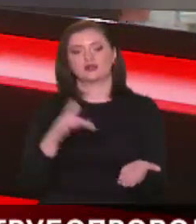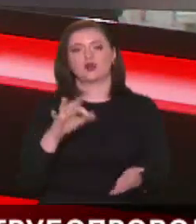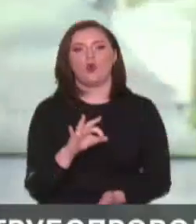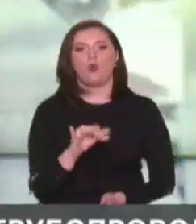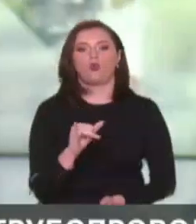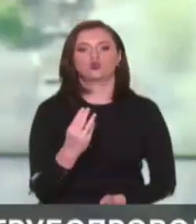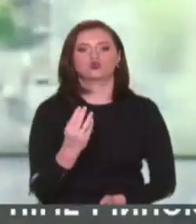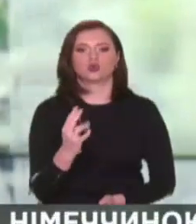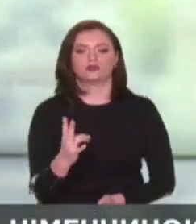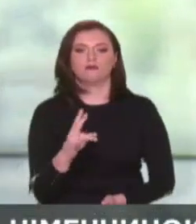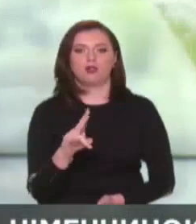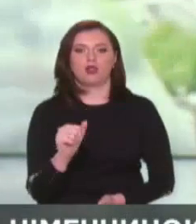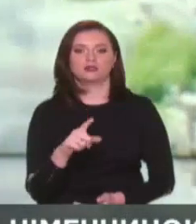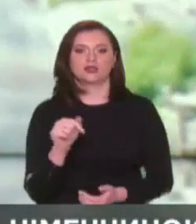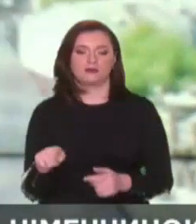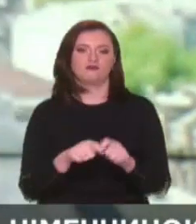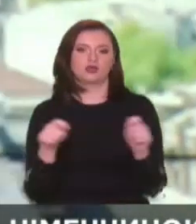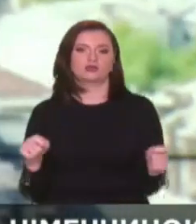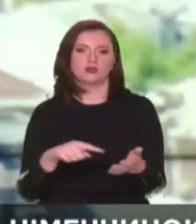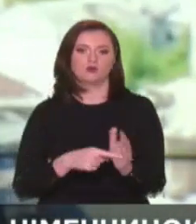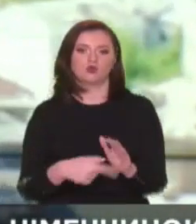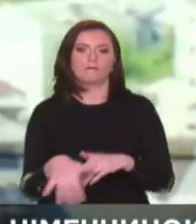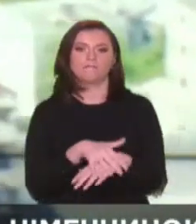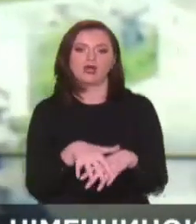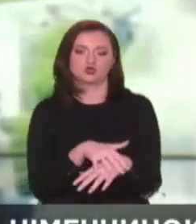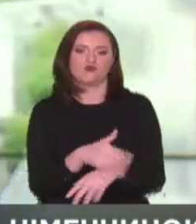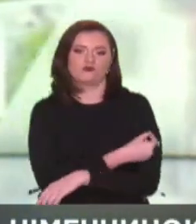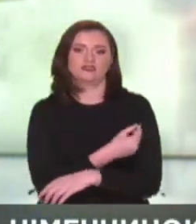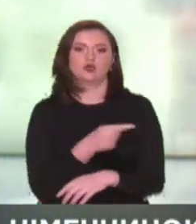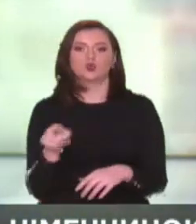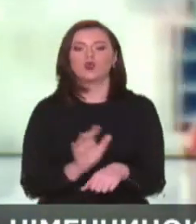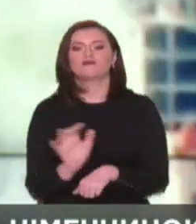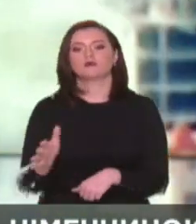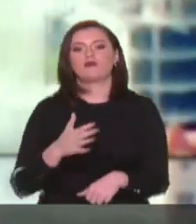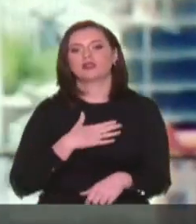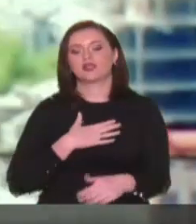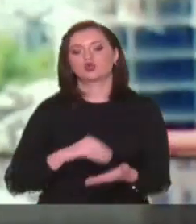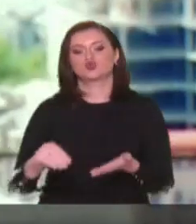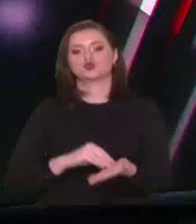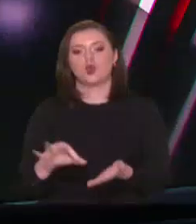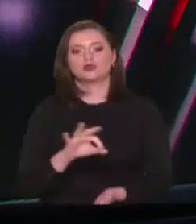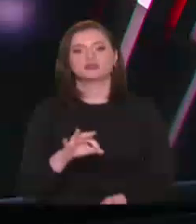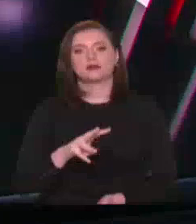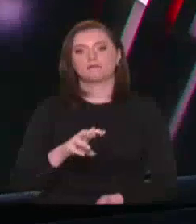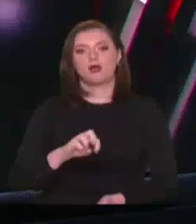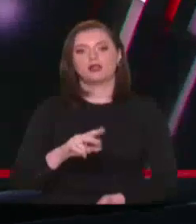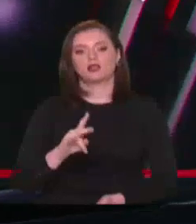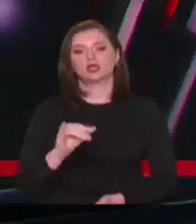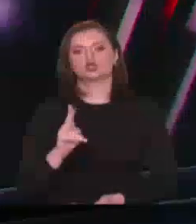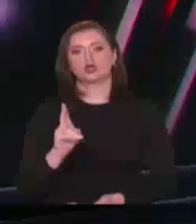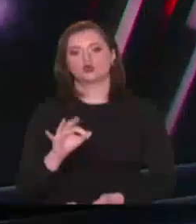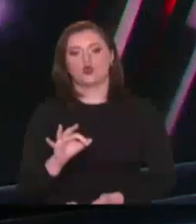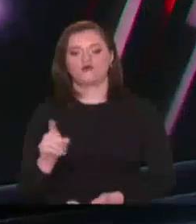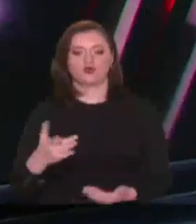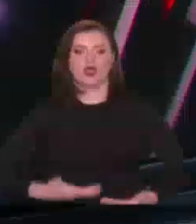Там відкрився пункт масової вакцинації. Туди зараз ми відправили нашу журналістку. Олександру Мельниченко, вона з нами наживо і